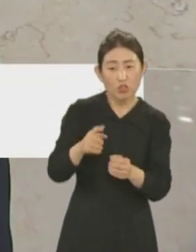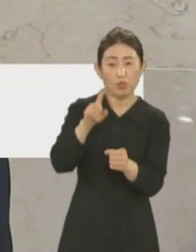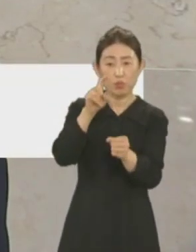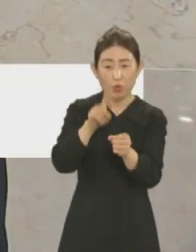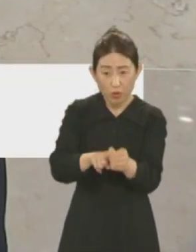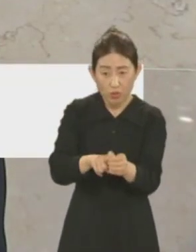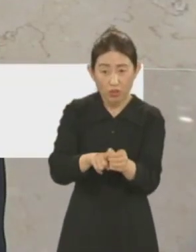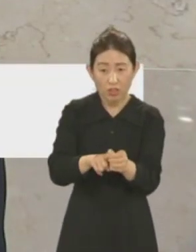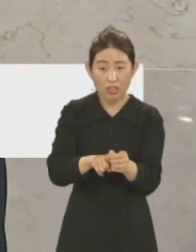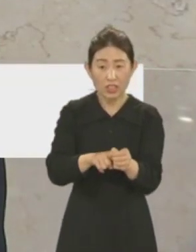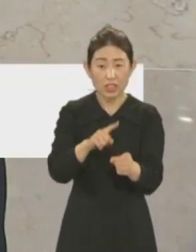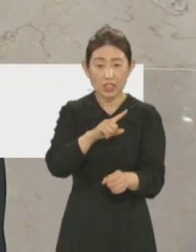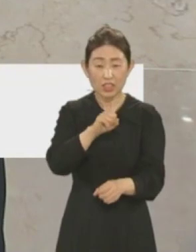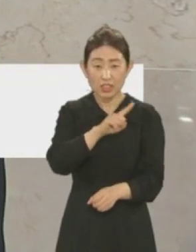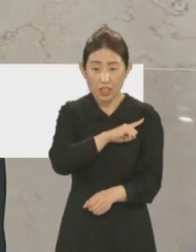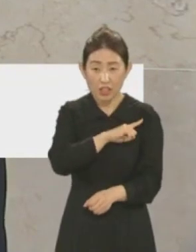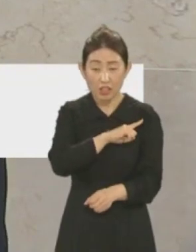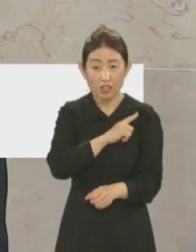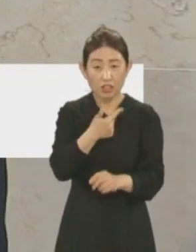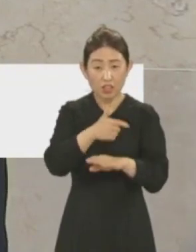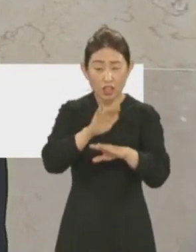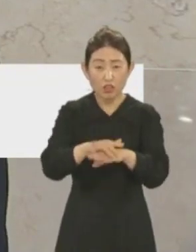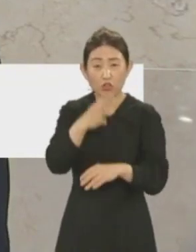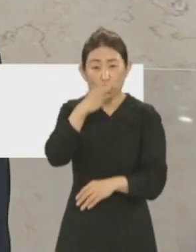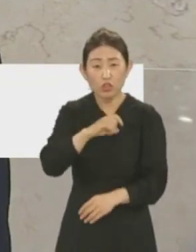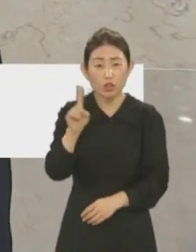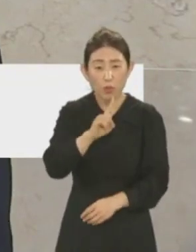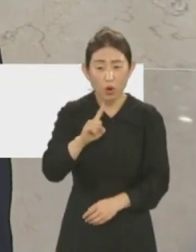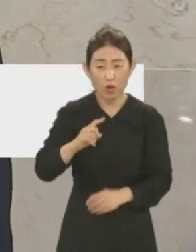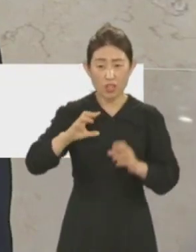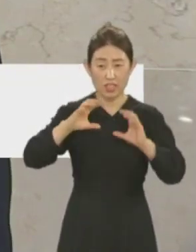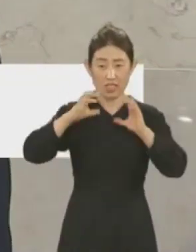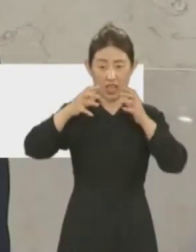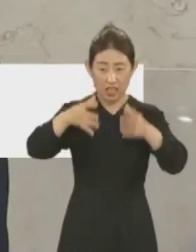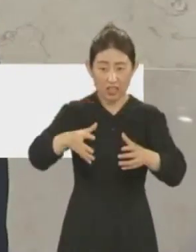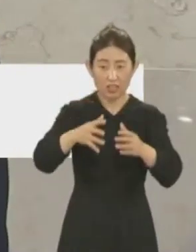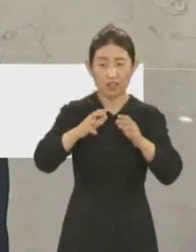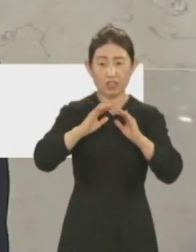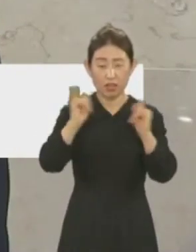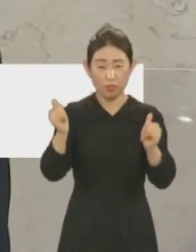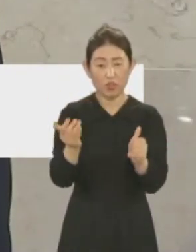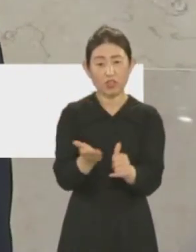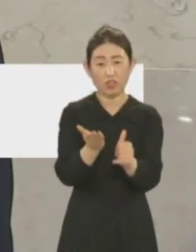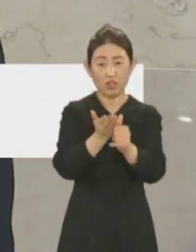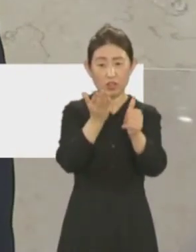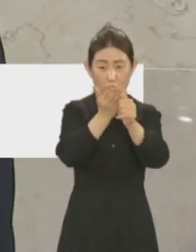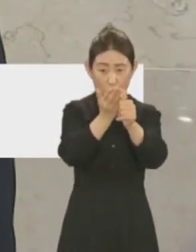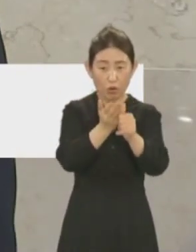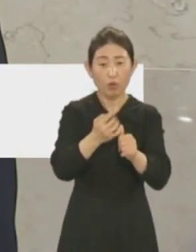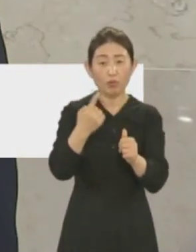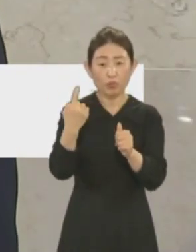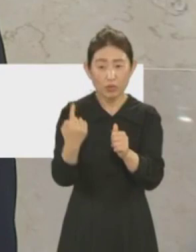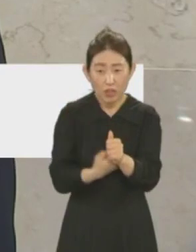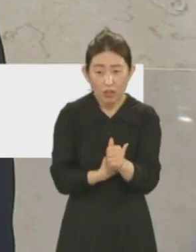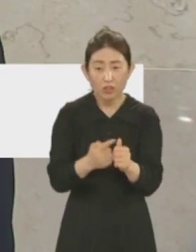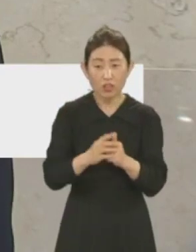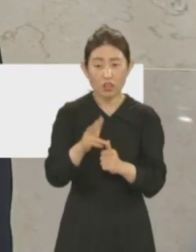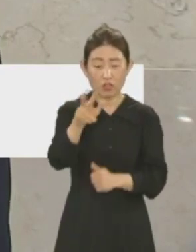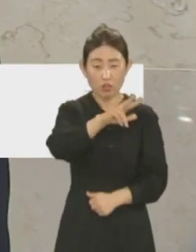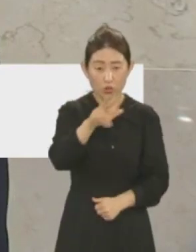있고요 그중에 가장 큰 강점은 예전에 세계 인력을 양성하는 것 대전에서 세계인력들이